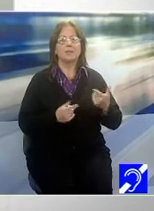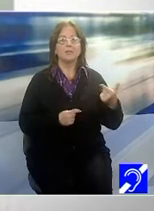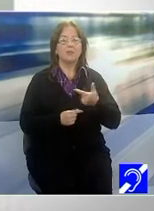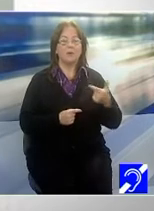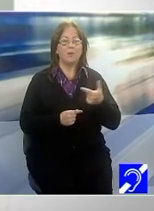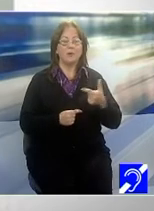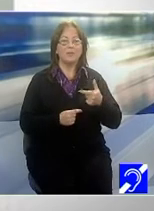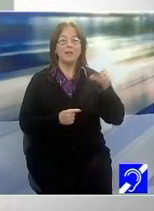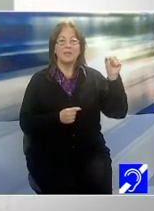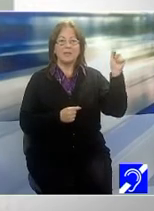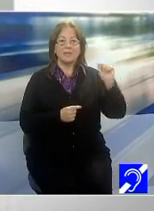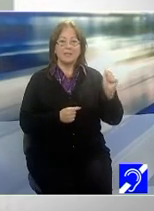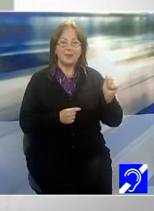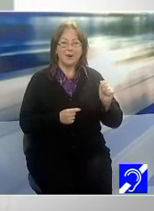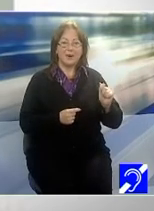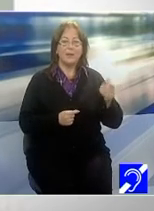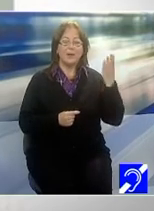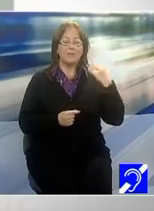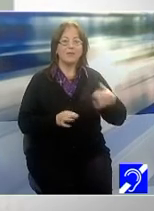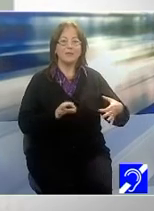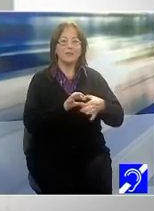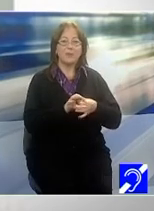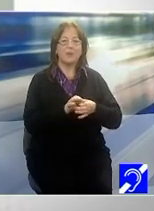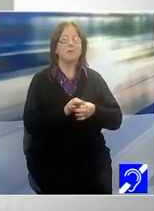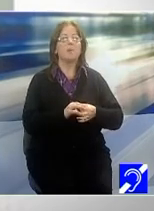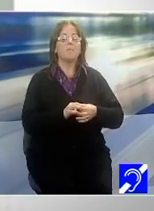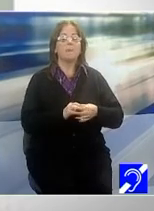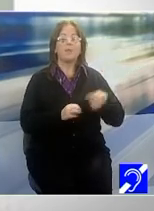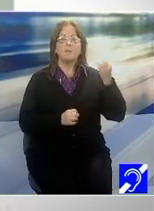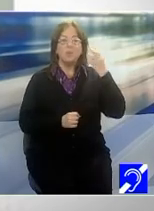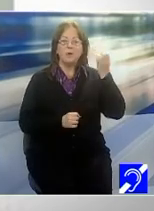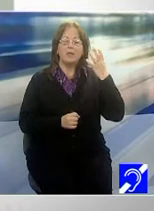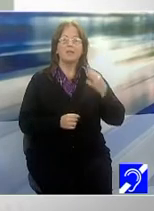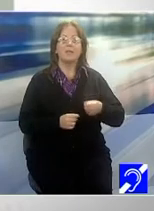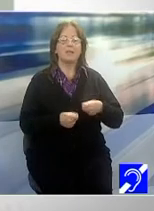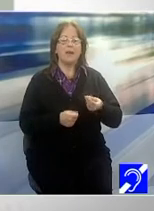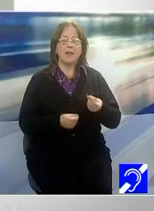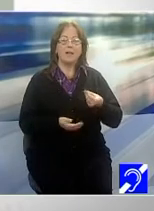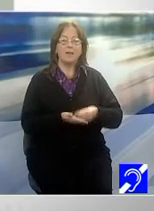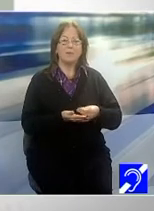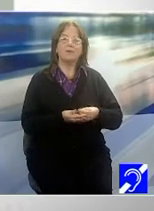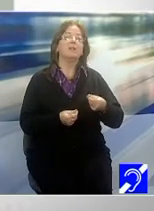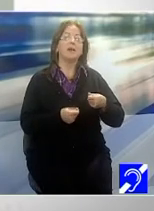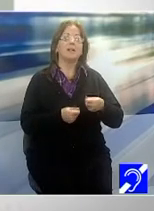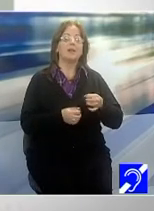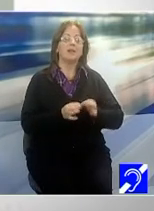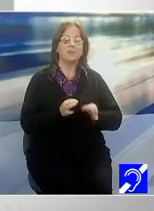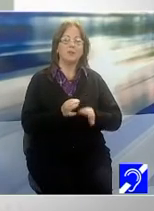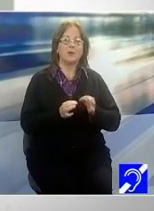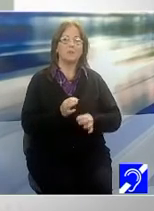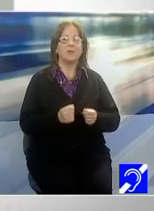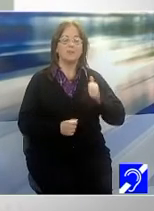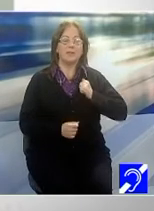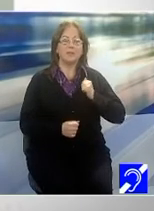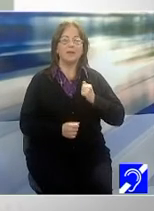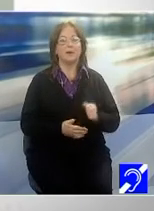contacte bilaterale pe multiple planuri, politic, cultural, economic, militar și altele. Tot astăzi vă